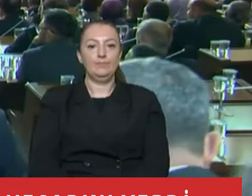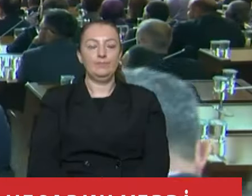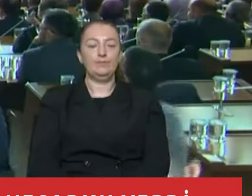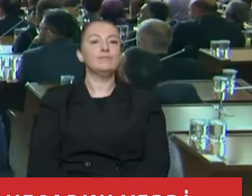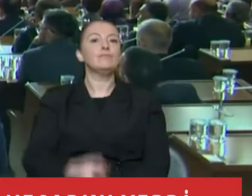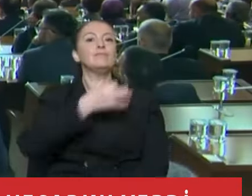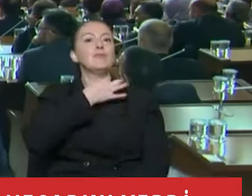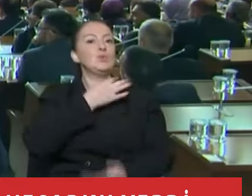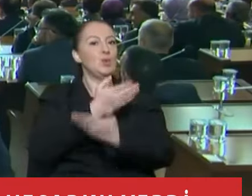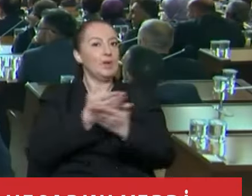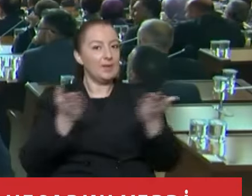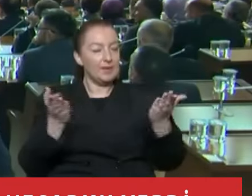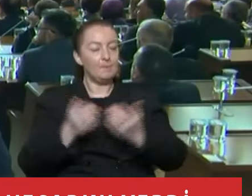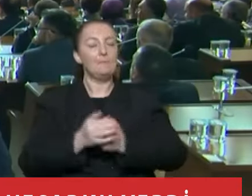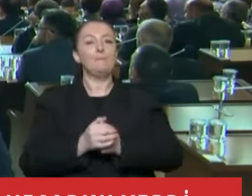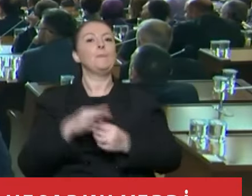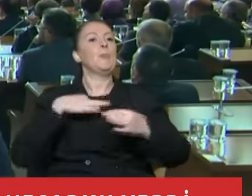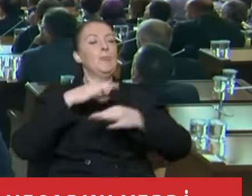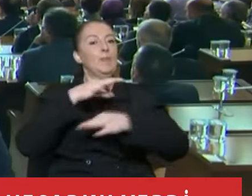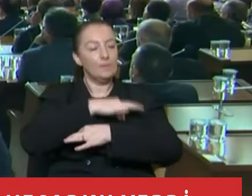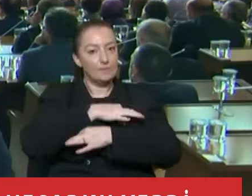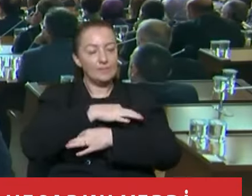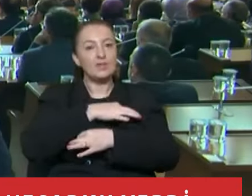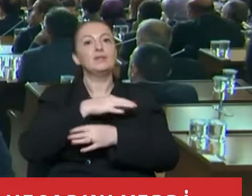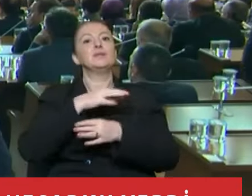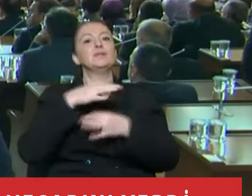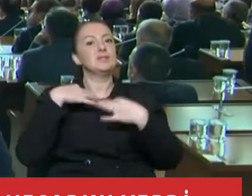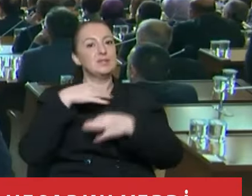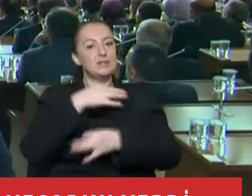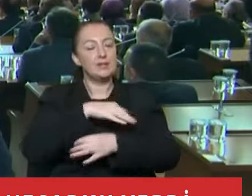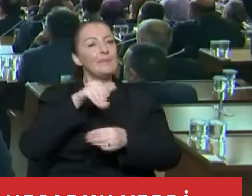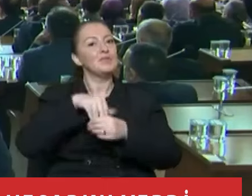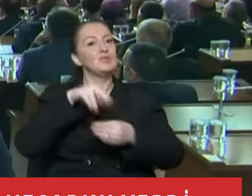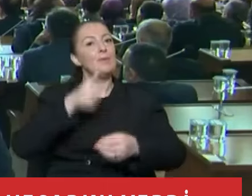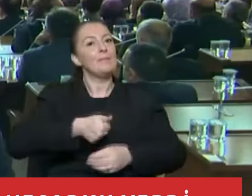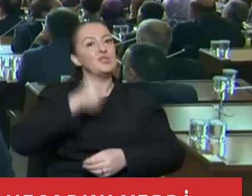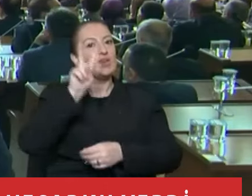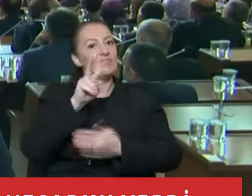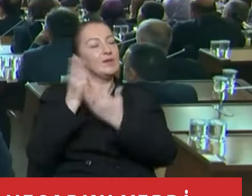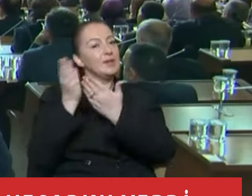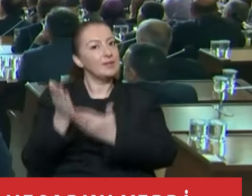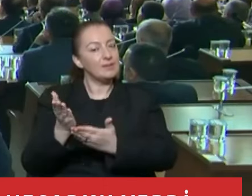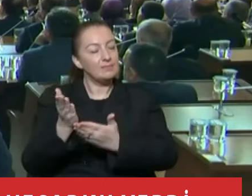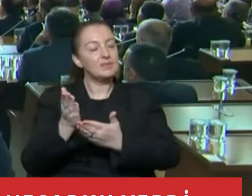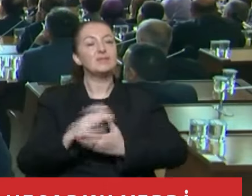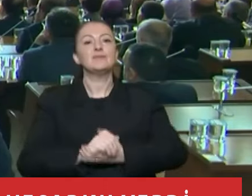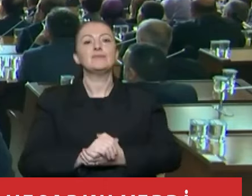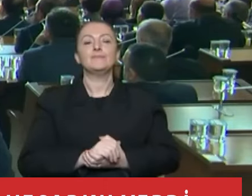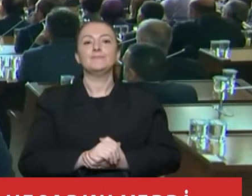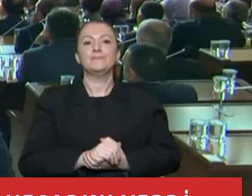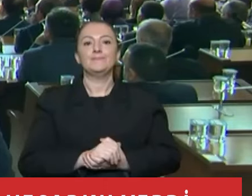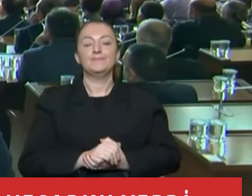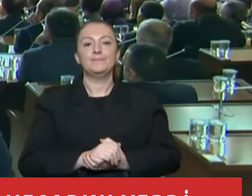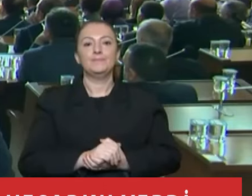Teşekkür ederim sayın Meclis başkan vekilimiz nezdinde